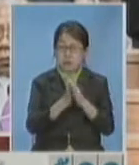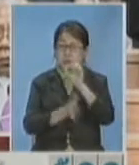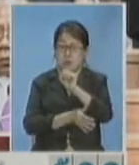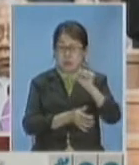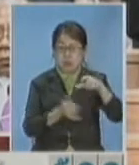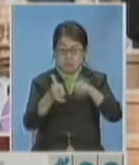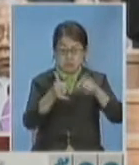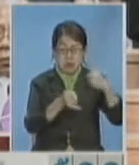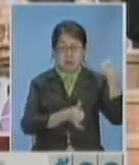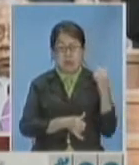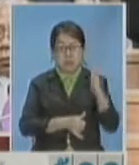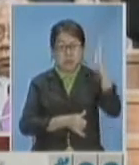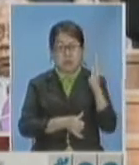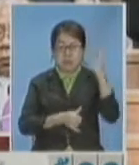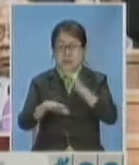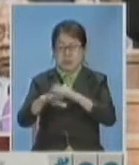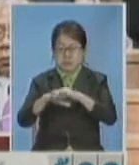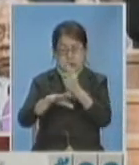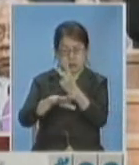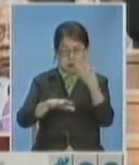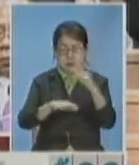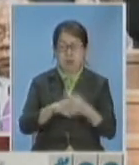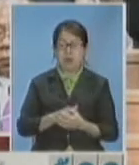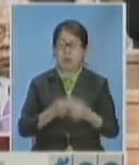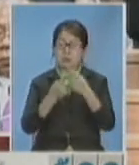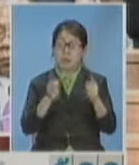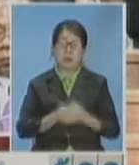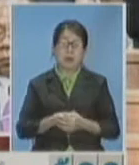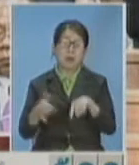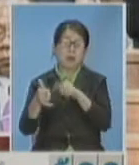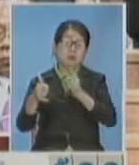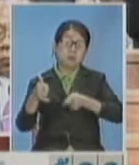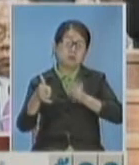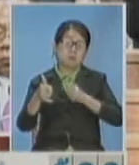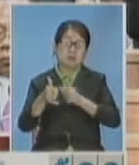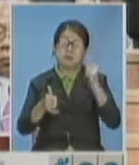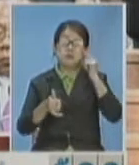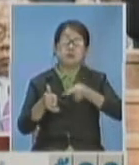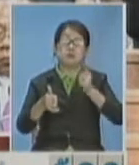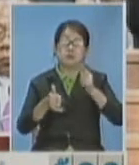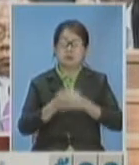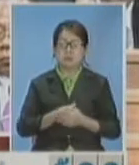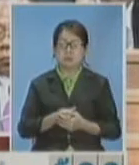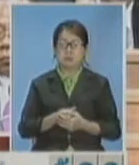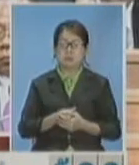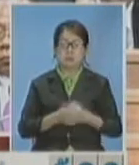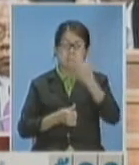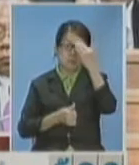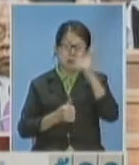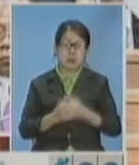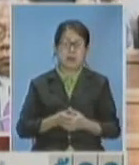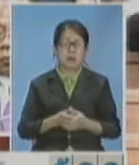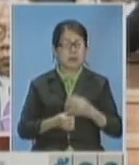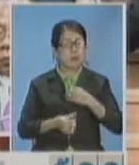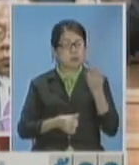านได้ประท้วงไปหลายครั้งแล้วปรากฏว่าผู้อภิปรายก็ยังใช้นิสัยเหมือนเดิมดังนั้นอยาก